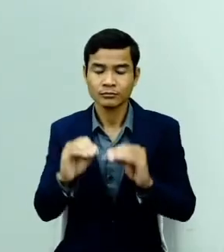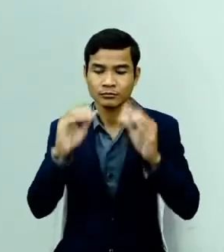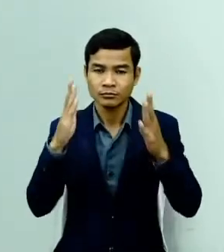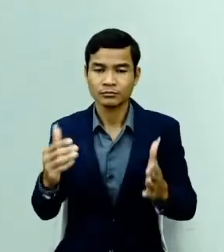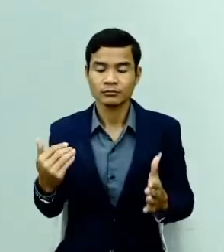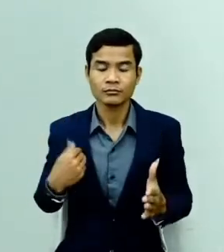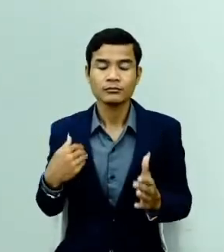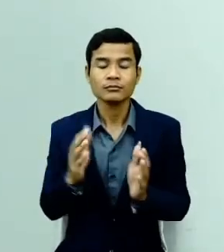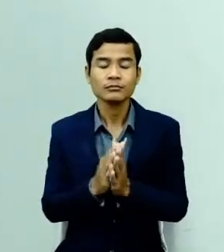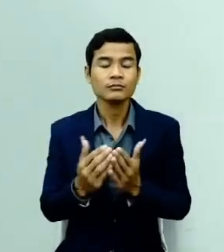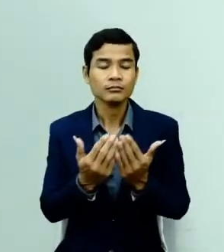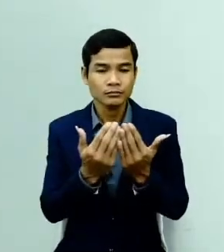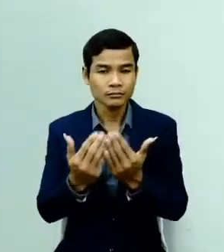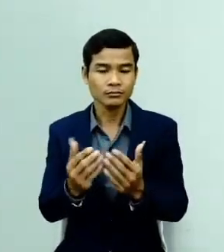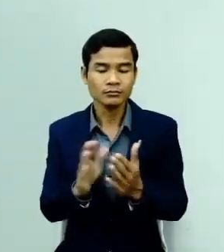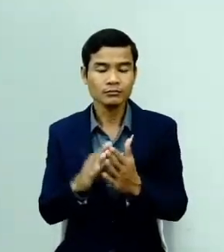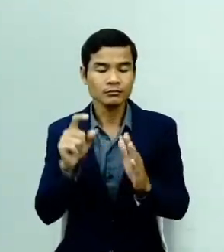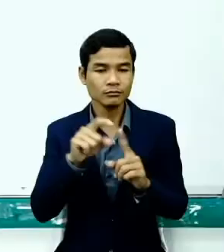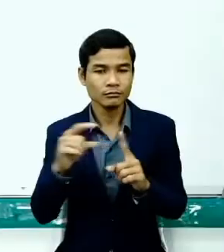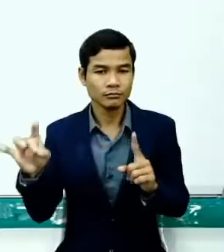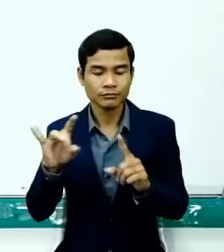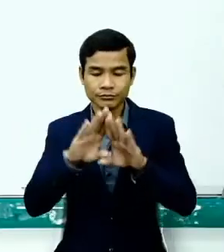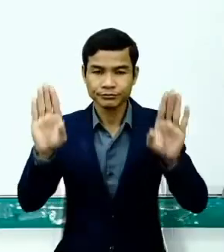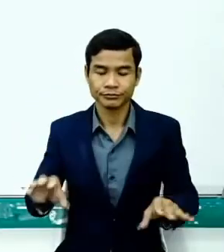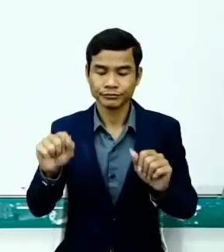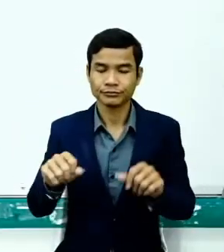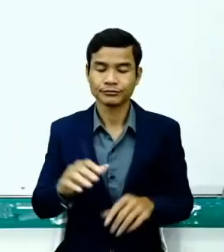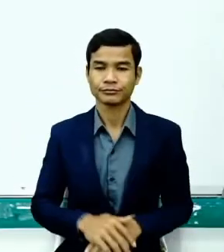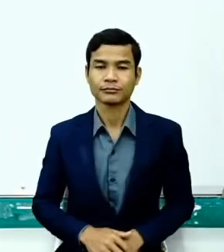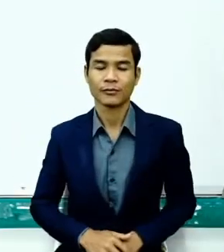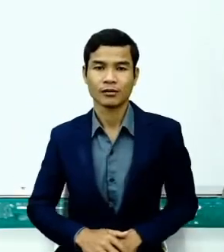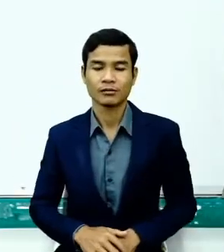នុងតារាងនេះបង្ហាញកូននៅលើក្តារខៀនដែរ